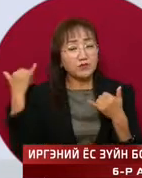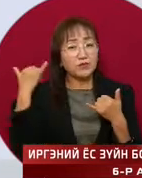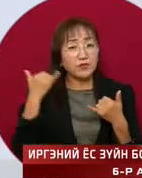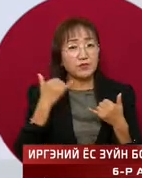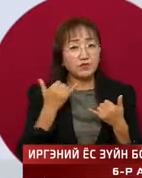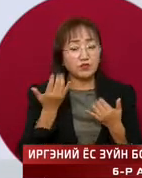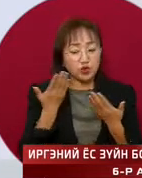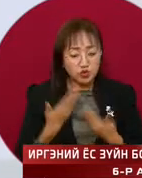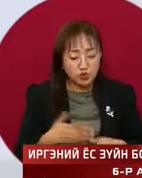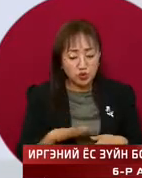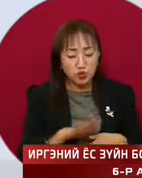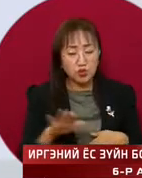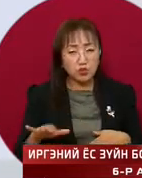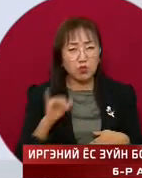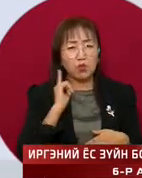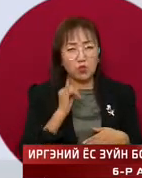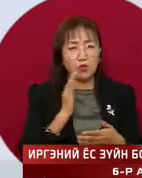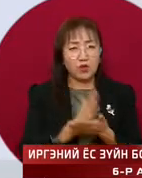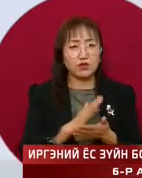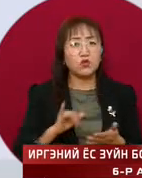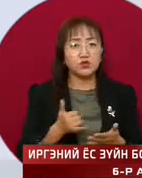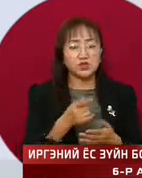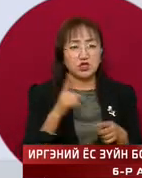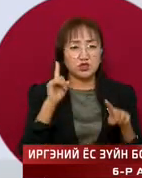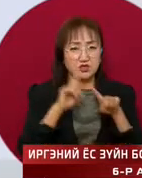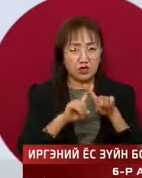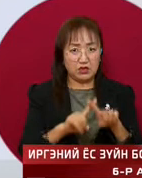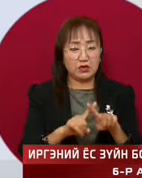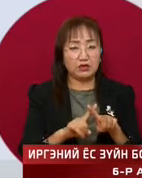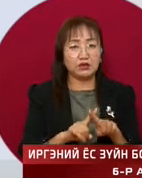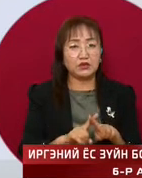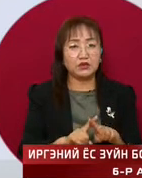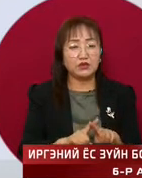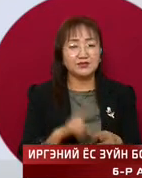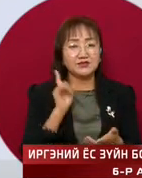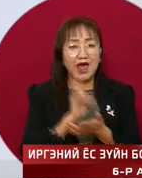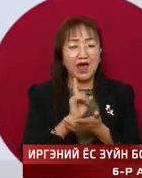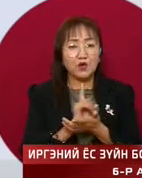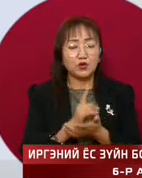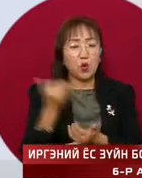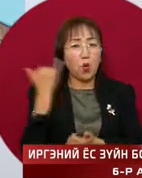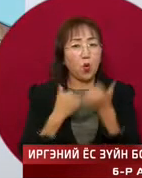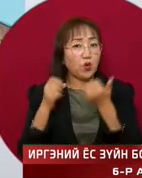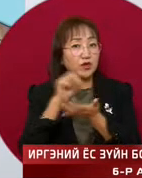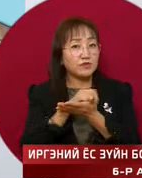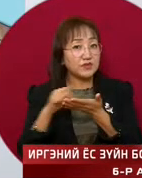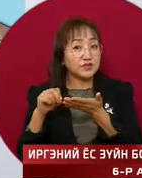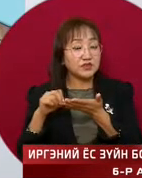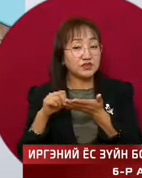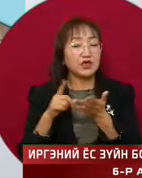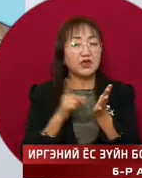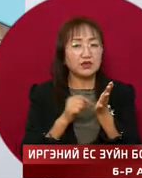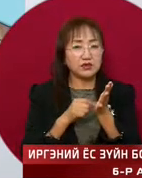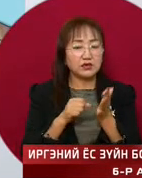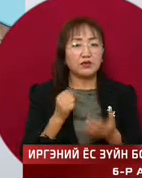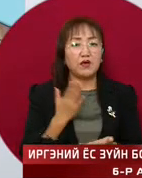муугар нөлөөлдөг учраас цээрлдэг. Иймд зайлшгүй угийн бичиг хөтлөх шалтгаан гарах болжээ.